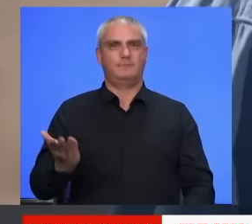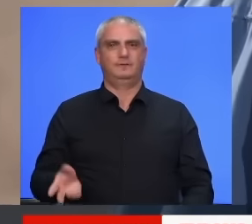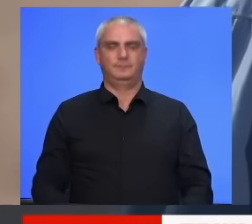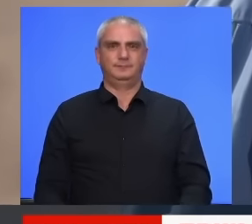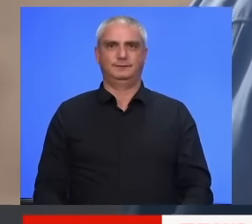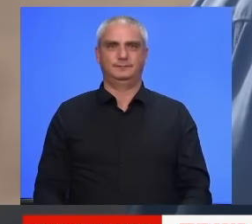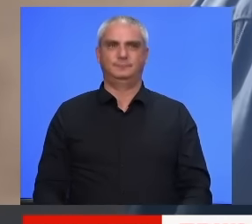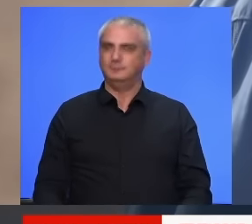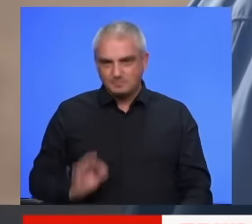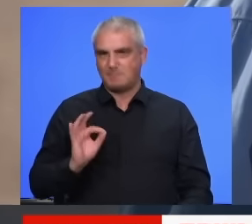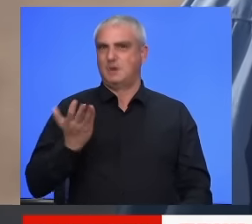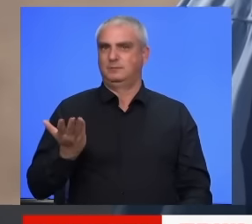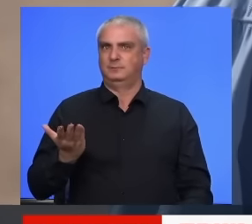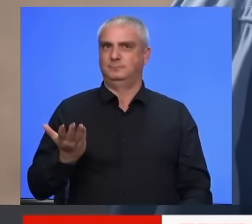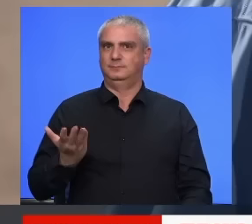וואלה.